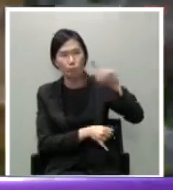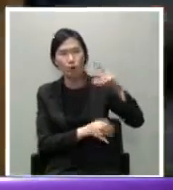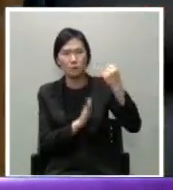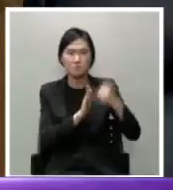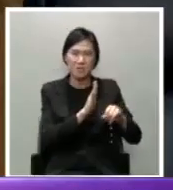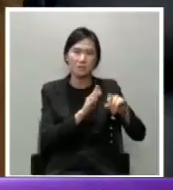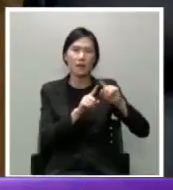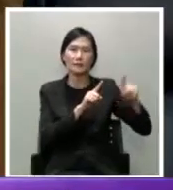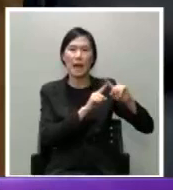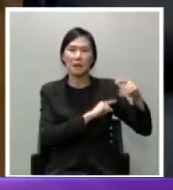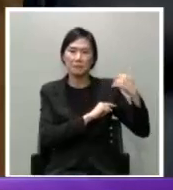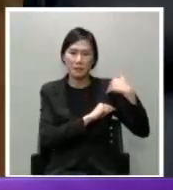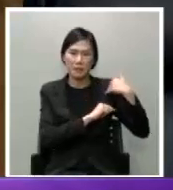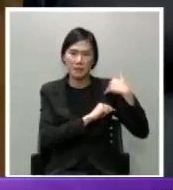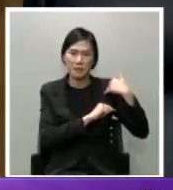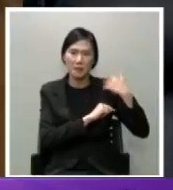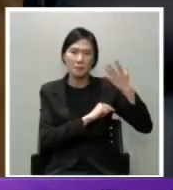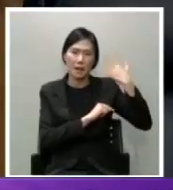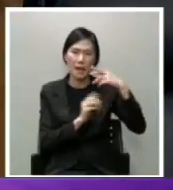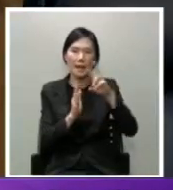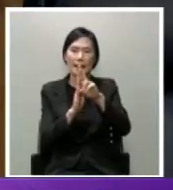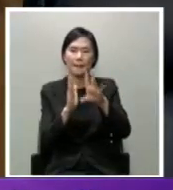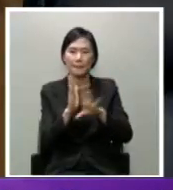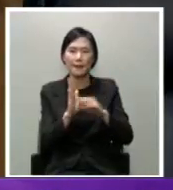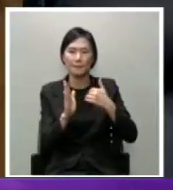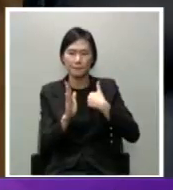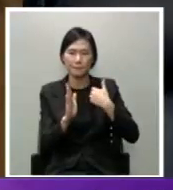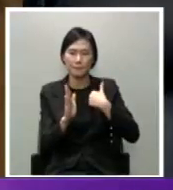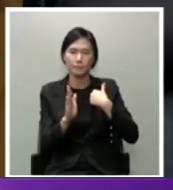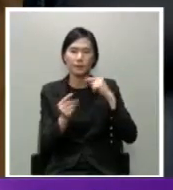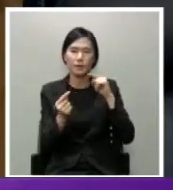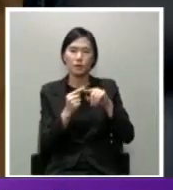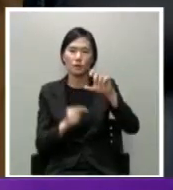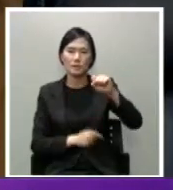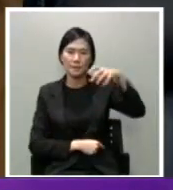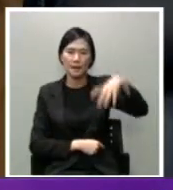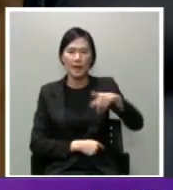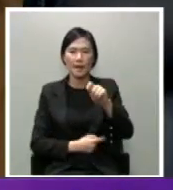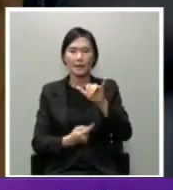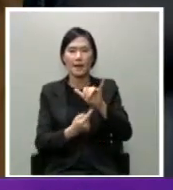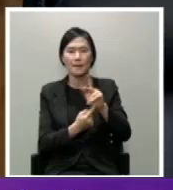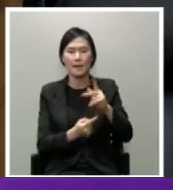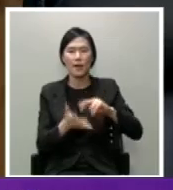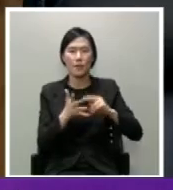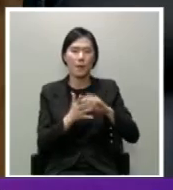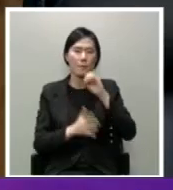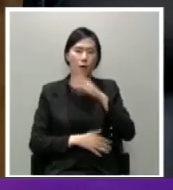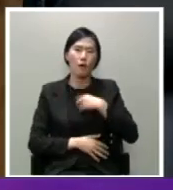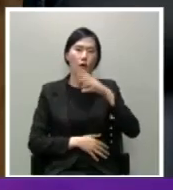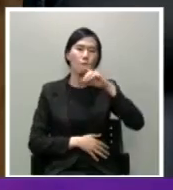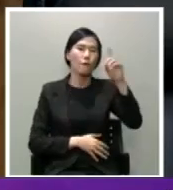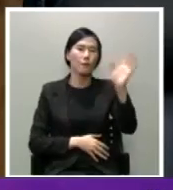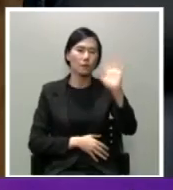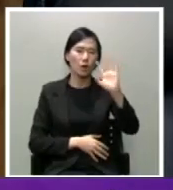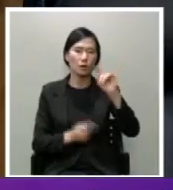ายเรื่องนั้นก็ได้ใช้ระเบียบนี่แหละครับประสานกับสำนักงานอัยการสูงสุดว่าอย่าเพิ่งฟ้องเลยส